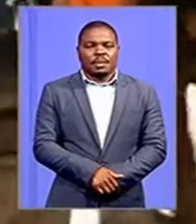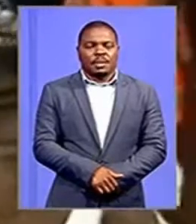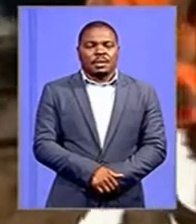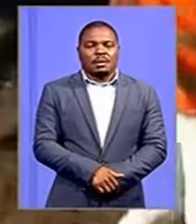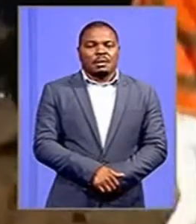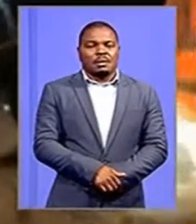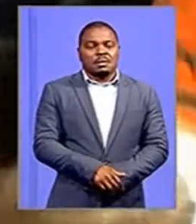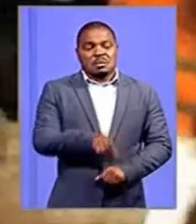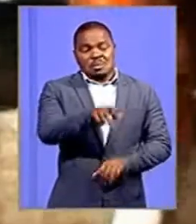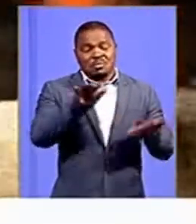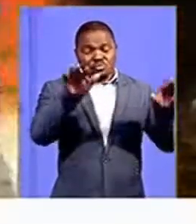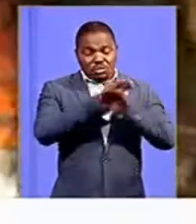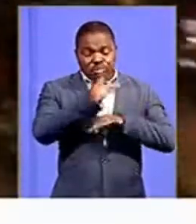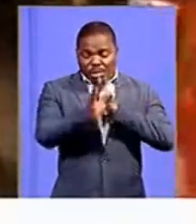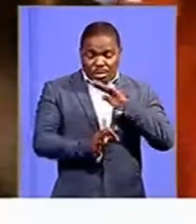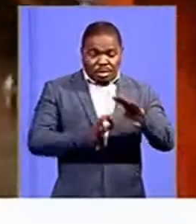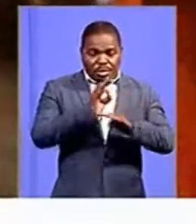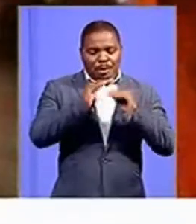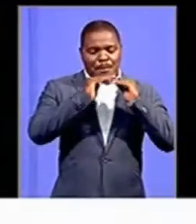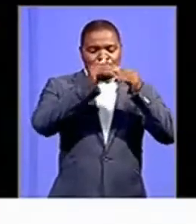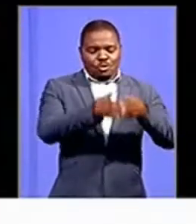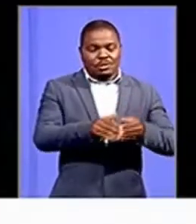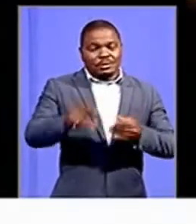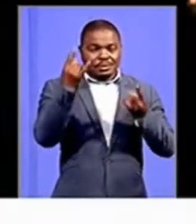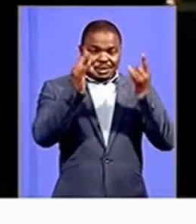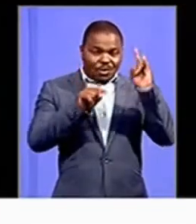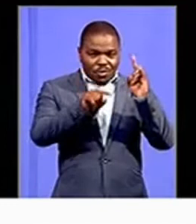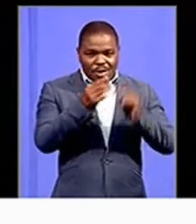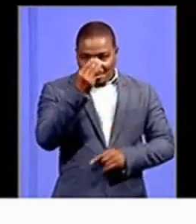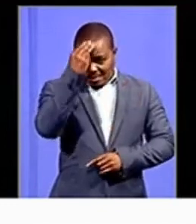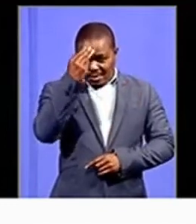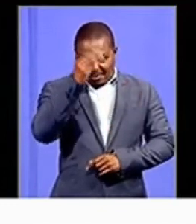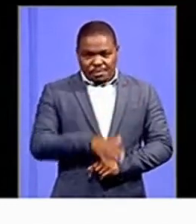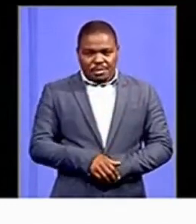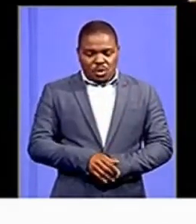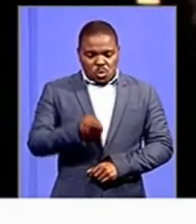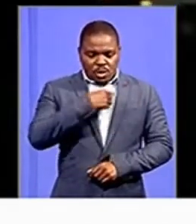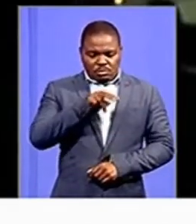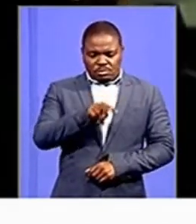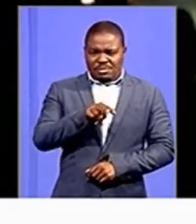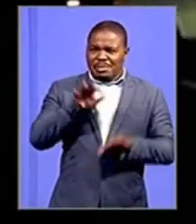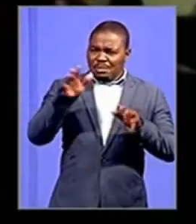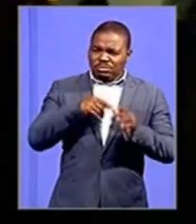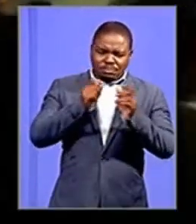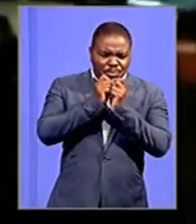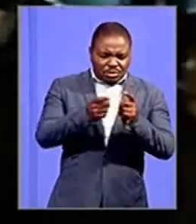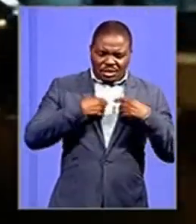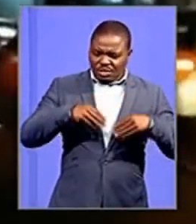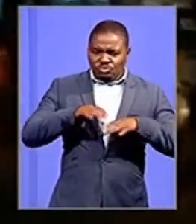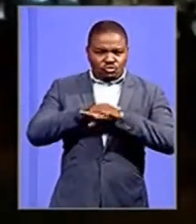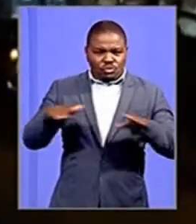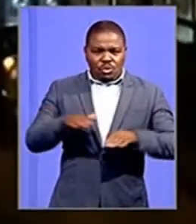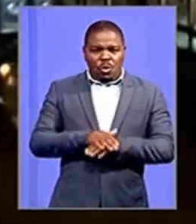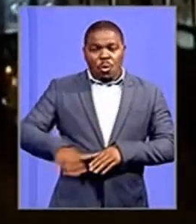Baletse ba itimile boroko go sireletsa toropo ya Mahikeng. Re tlo go dula re shebella batho ba re senyetsa. All